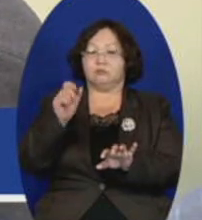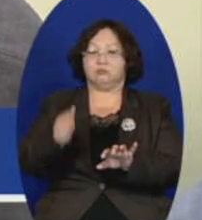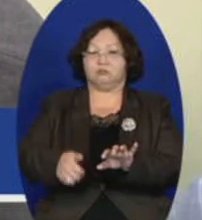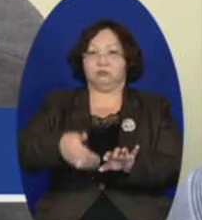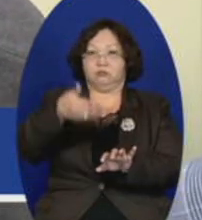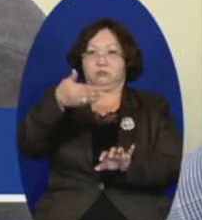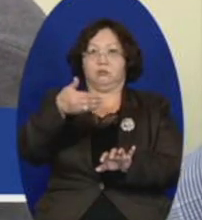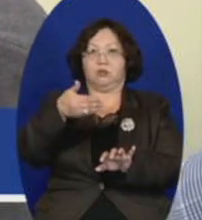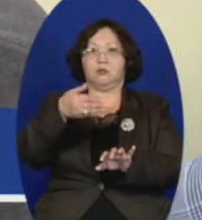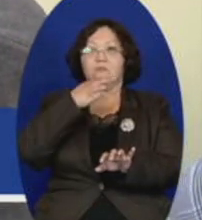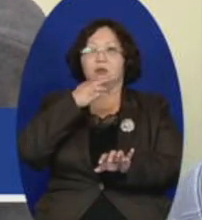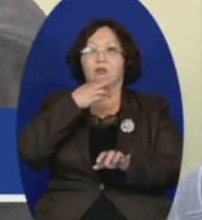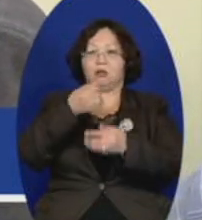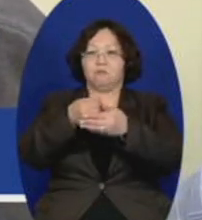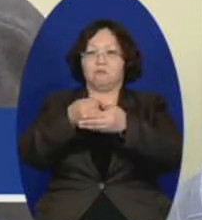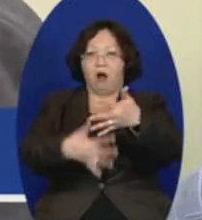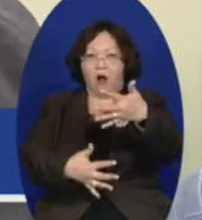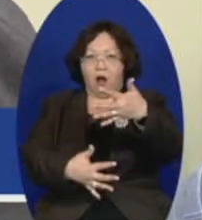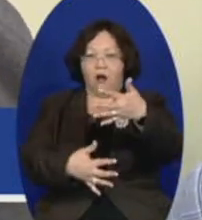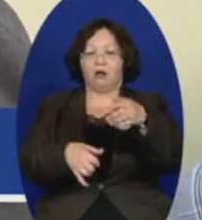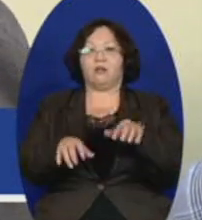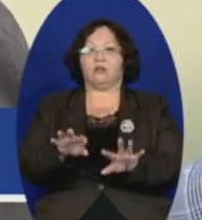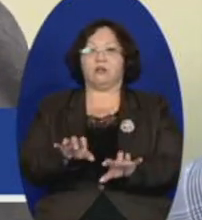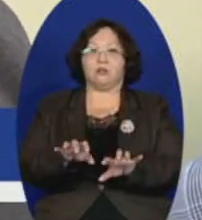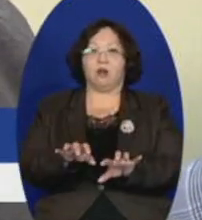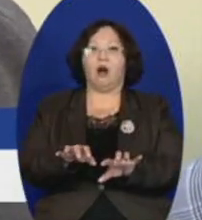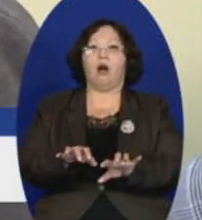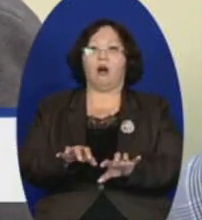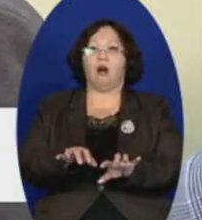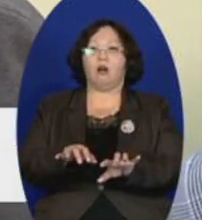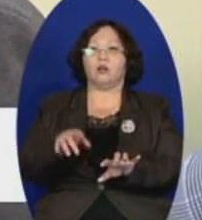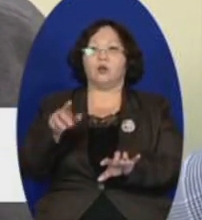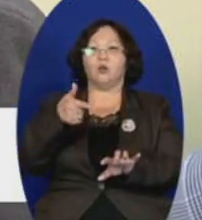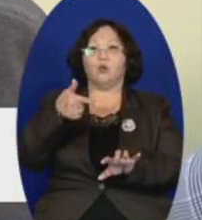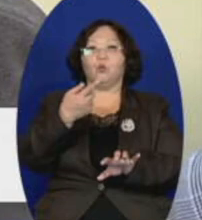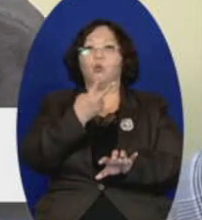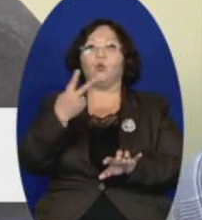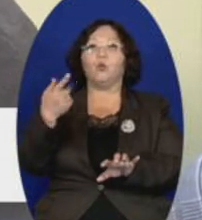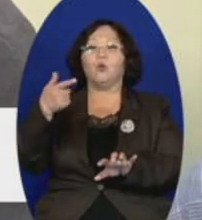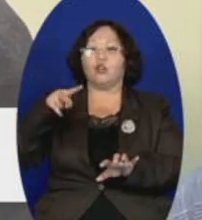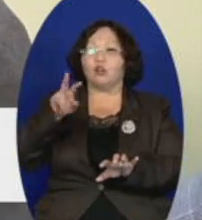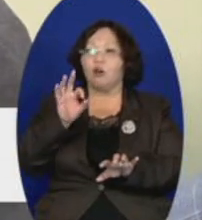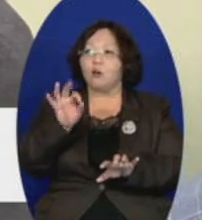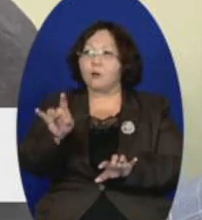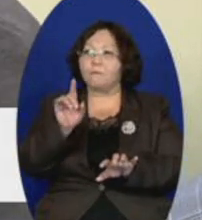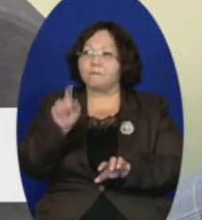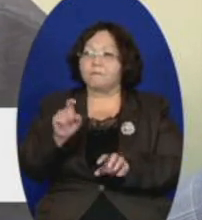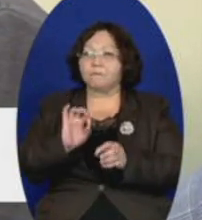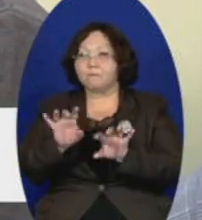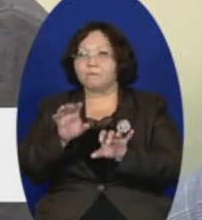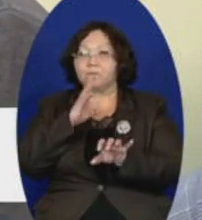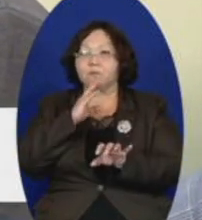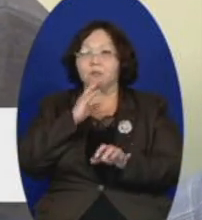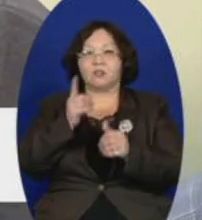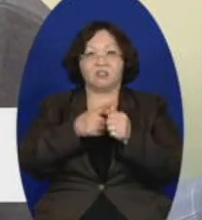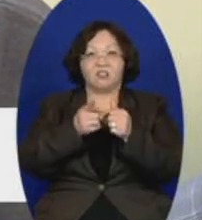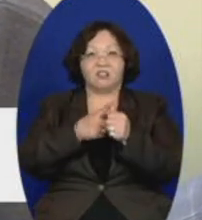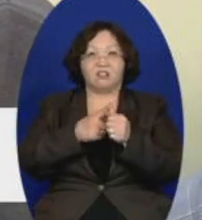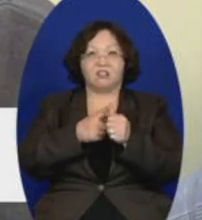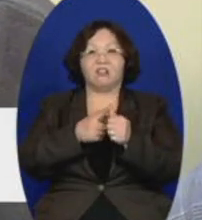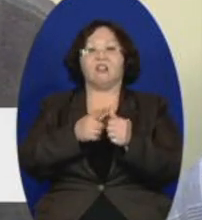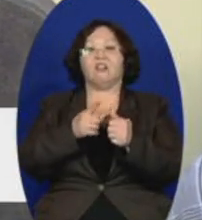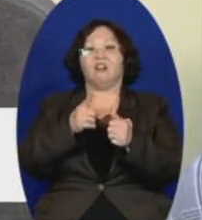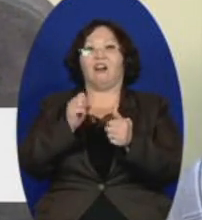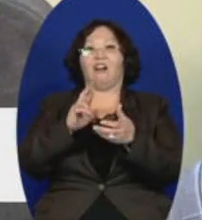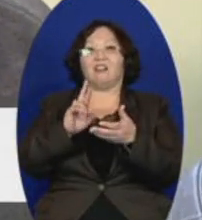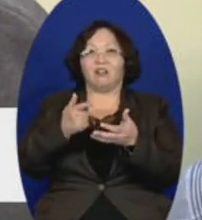нэгтгэхэл гарч ирдэг. Тэн дээрээс Google асуух нь бол zip code асууж байгаа. Хаягийн нэр асууж байгаа, дугаар асууж байгаа. За